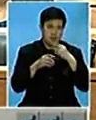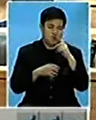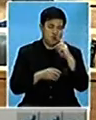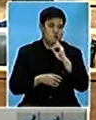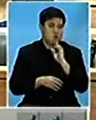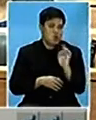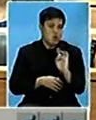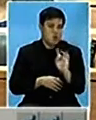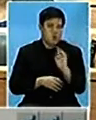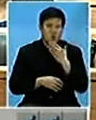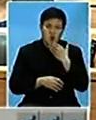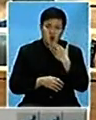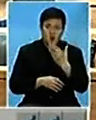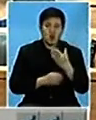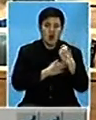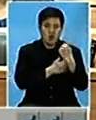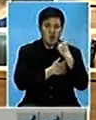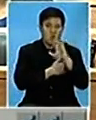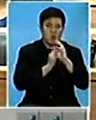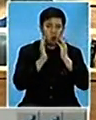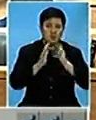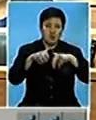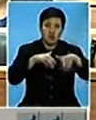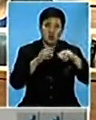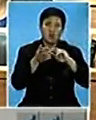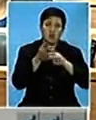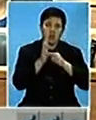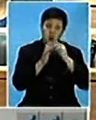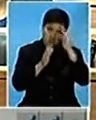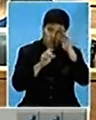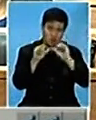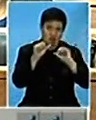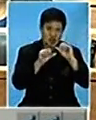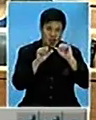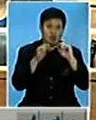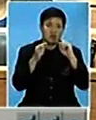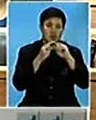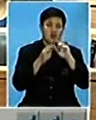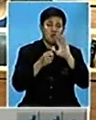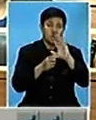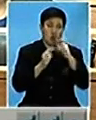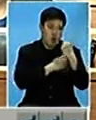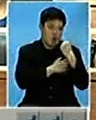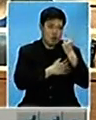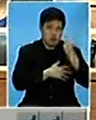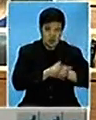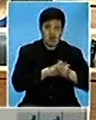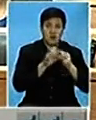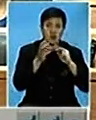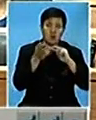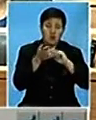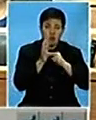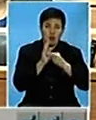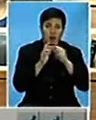านประธานอำนาจของประชาชนเป็นวิทยาศาสตร์เป็นอำนาจที่แท้จริงที่จะ